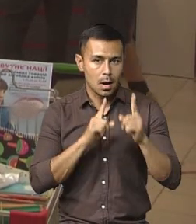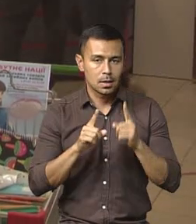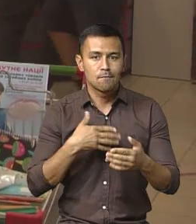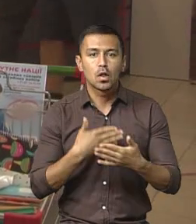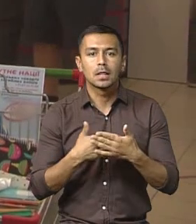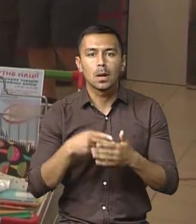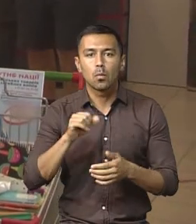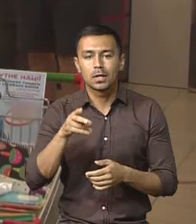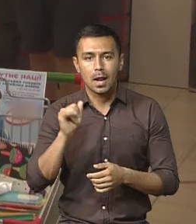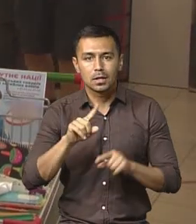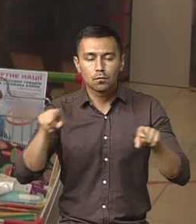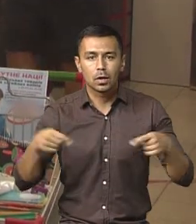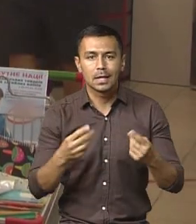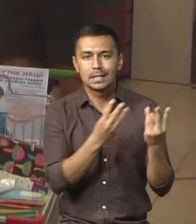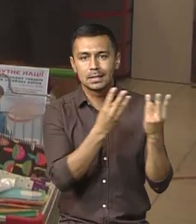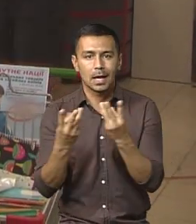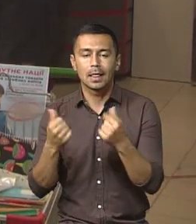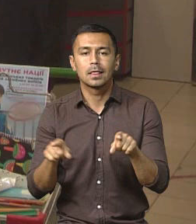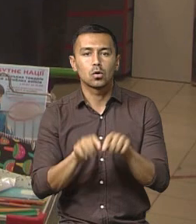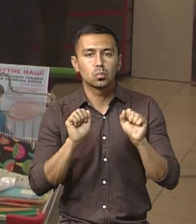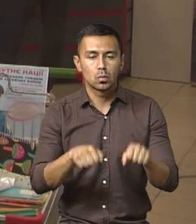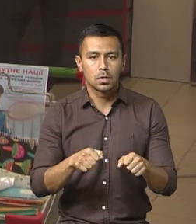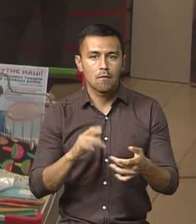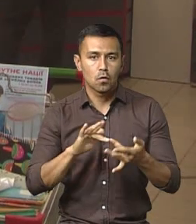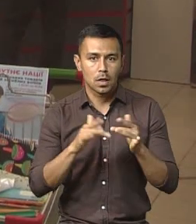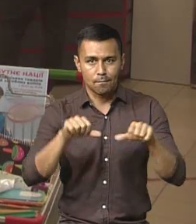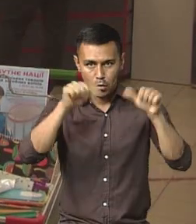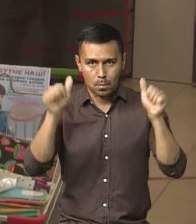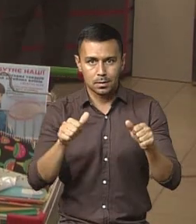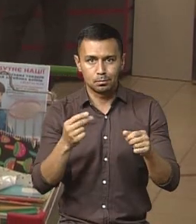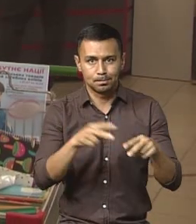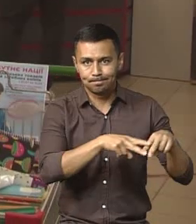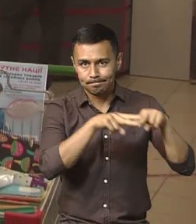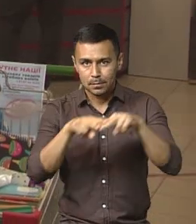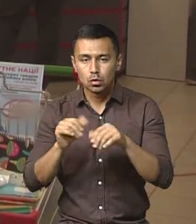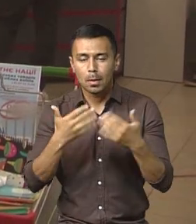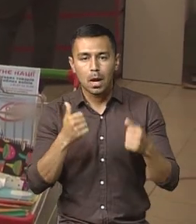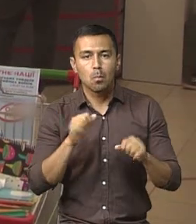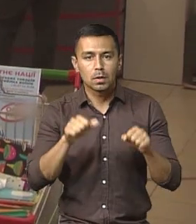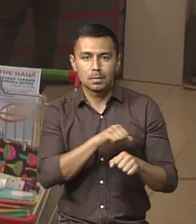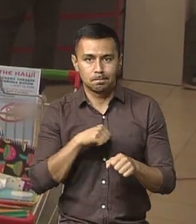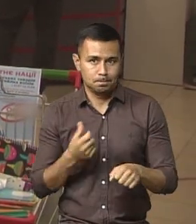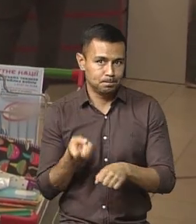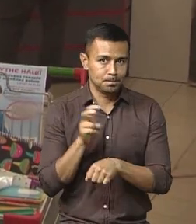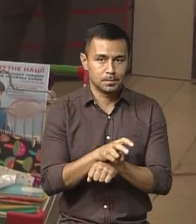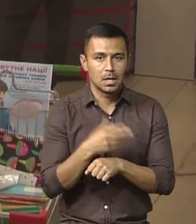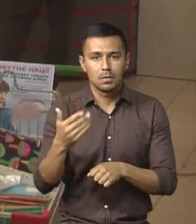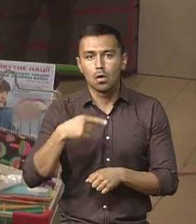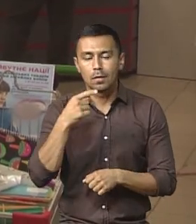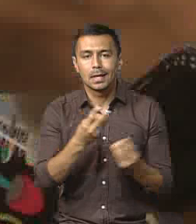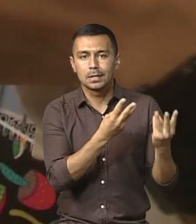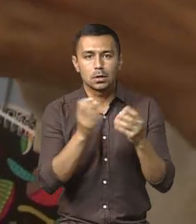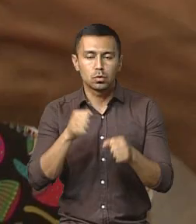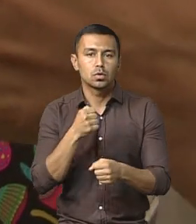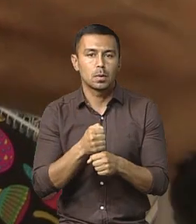Поділля і створили сайт, на якому також можна в онлайн-форматі задонатити, якщо немає можливості прийти до нас в магазин. За її словами, на сайті